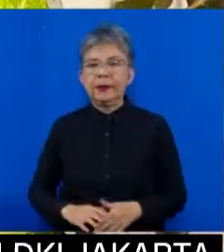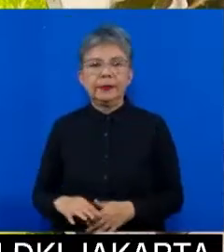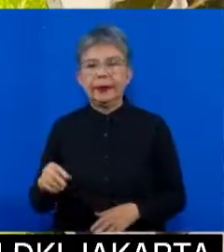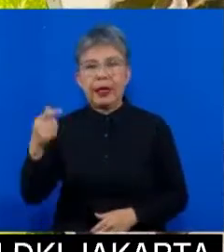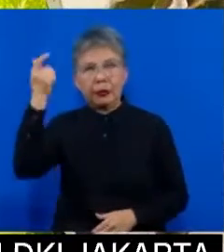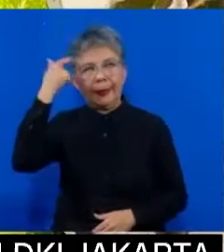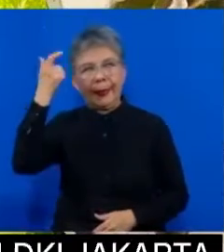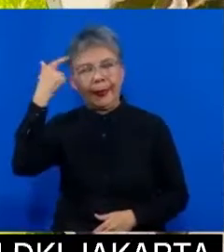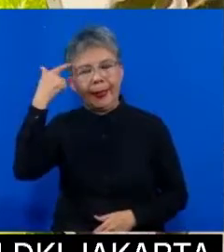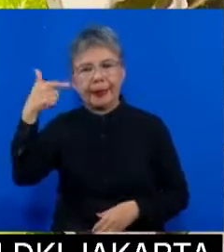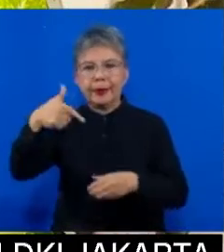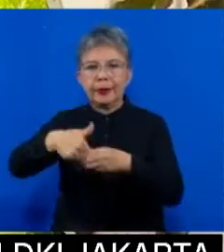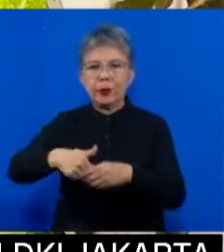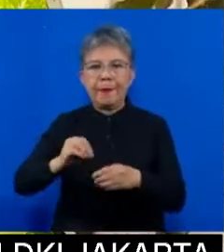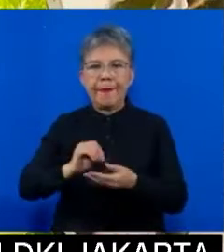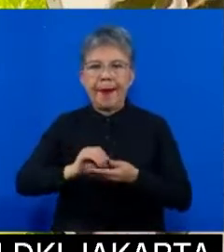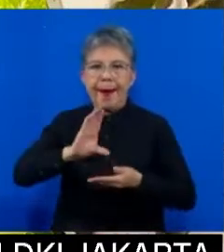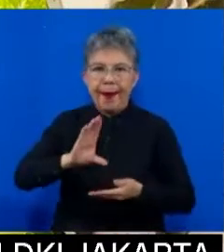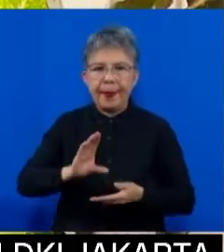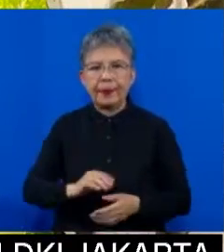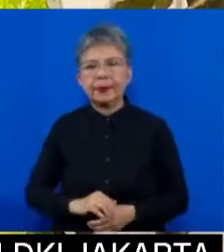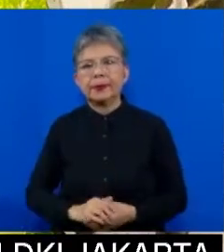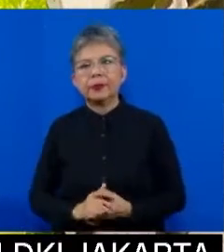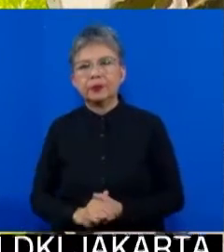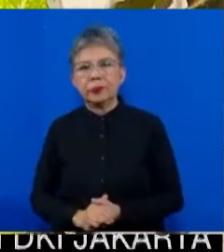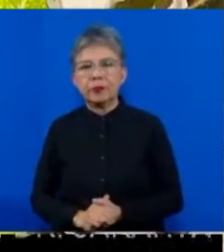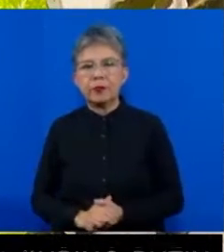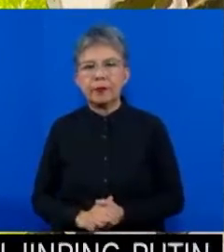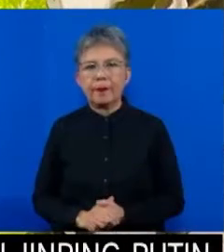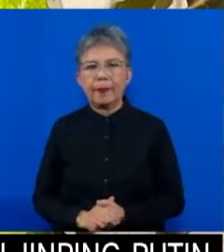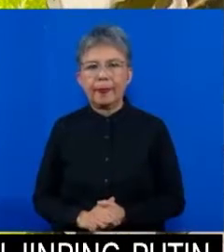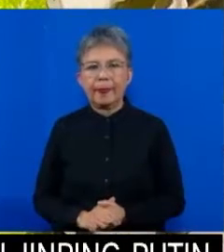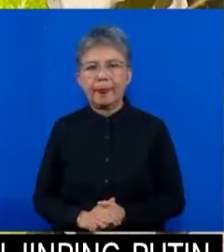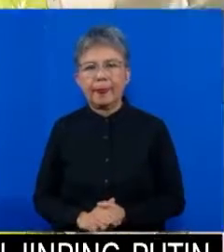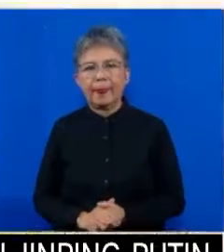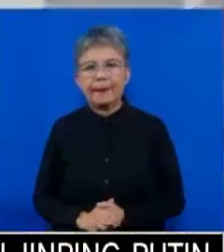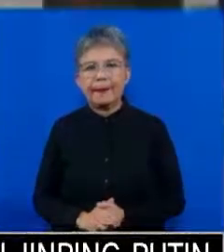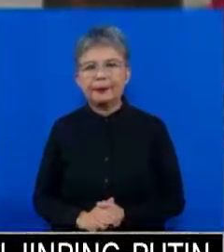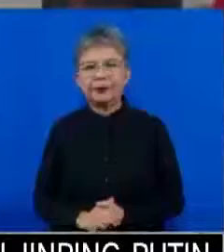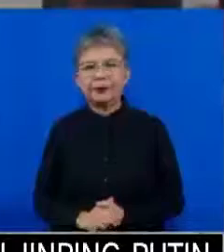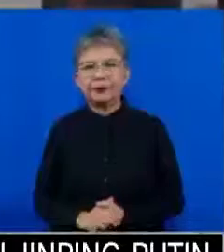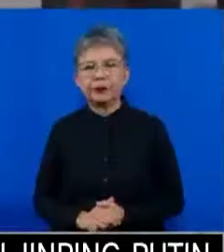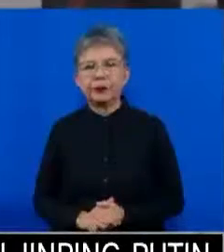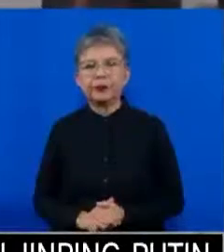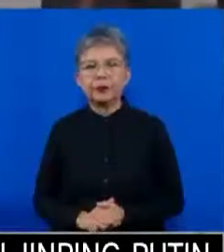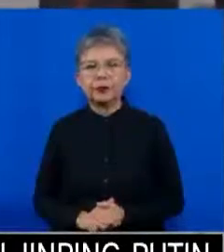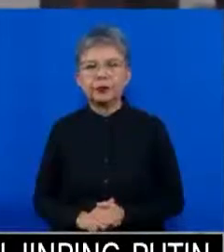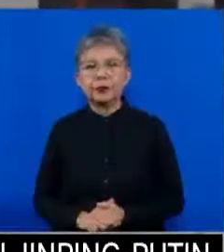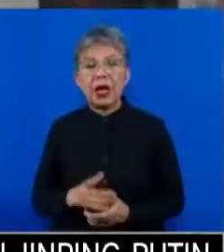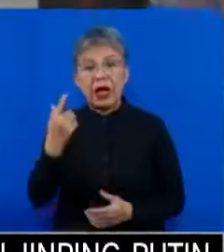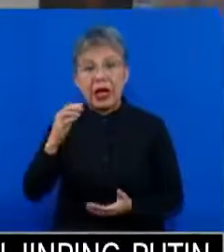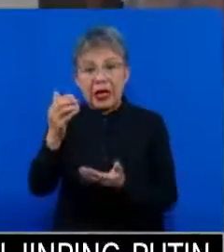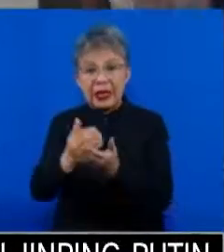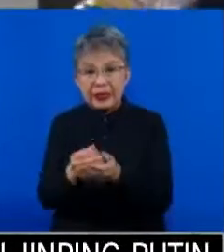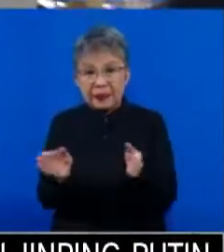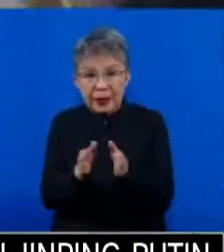isi bensinnya lumayan mahal gitu kan. Karena posisinya emang ya lagi begini gitu, naik gitu bensinnya. Itu sih kalau ini terbebani banget. Karena gaji